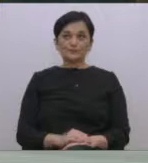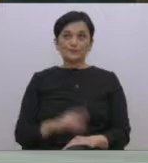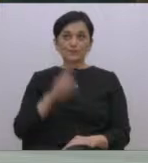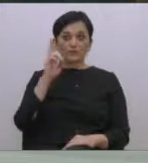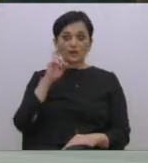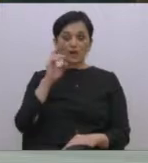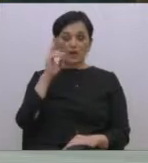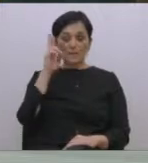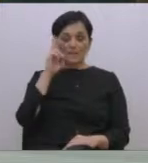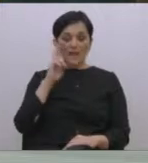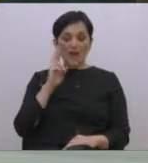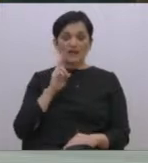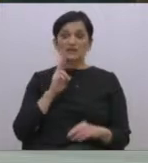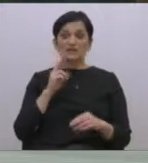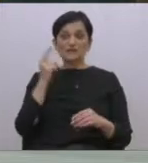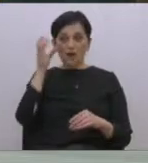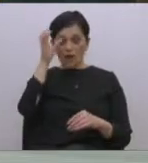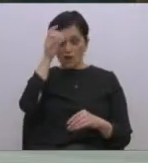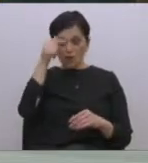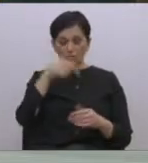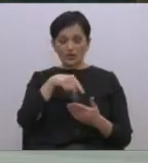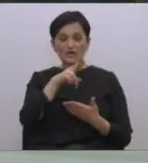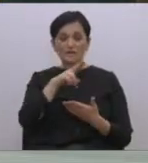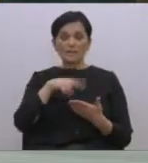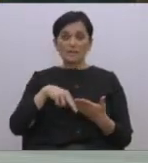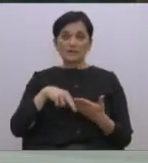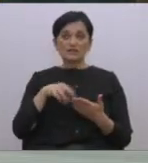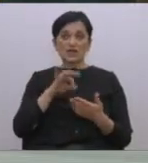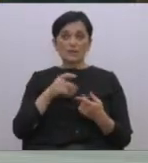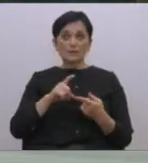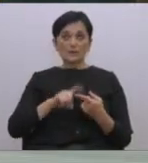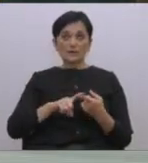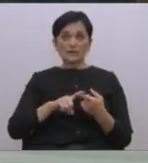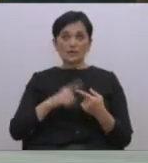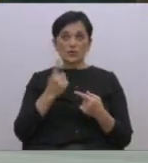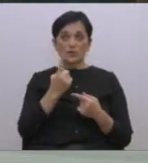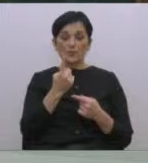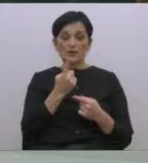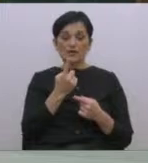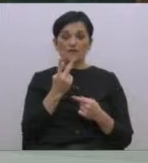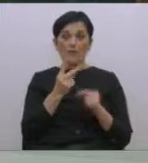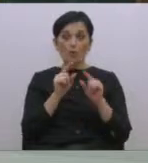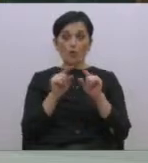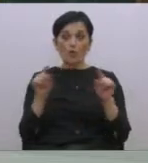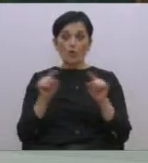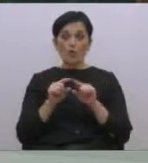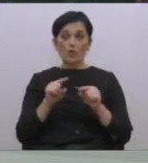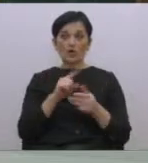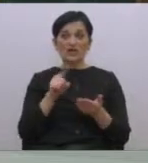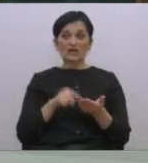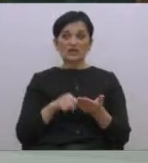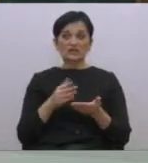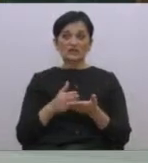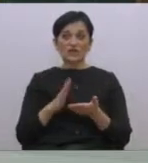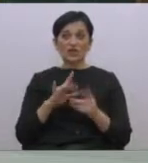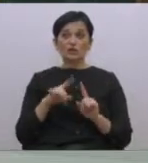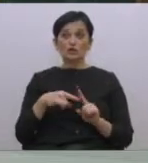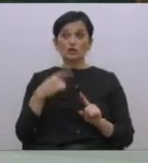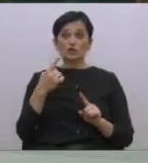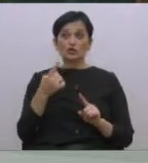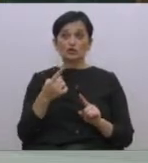მეზღვაურთა განათლებისა და სერტიფიცირების შესახებ კანონშიცვლილება პირველ მუხლთან და მეორესთან არ არის კითხვა